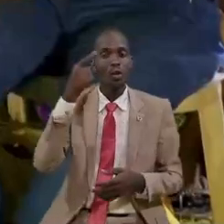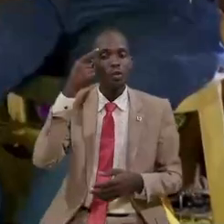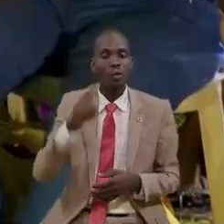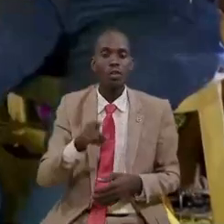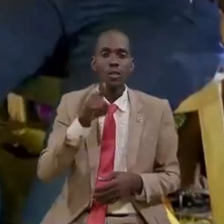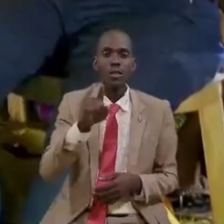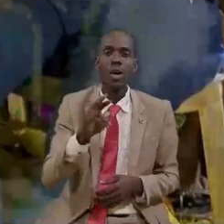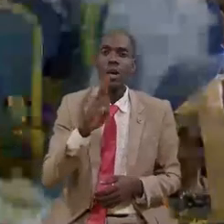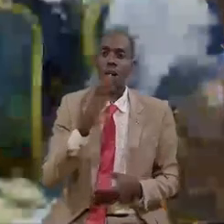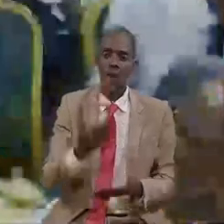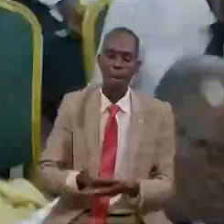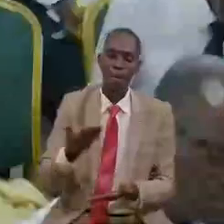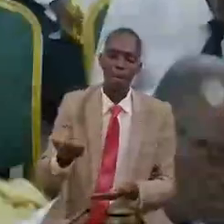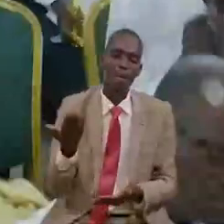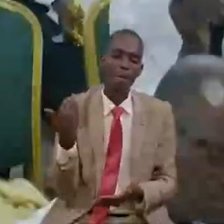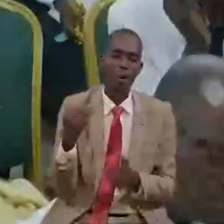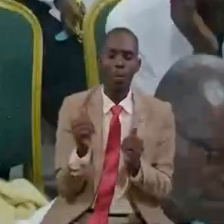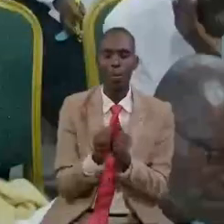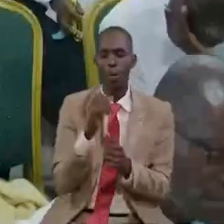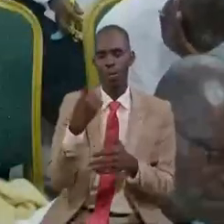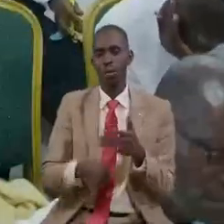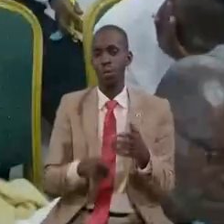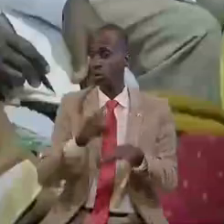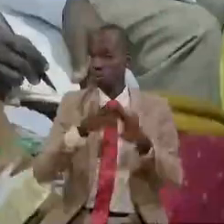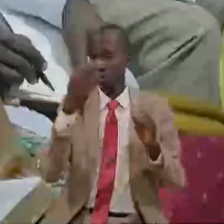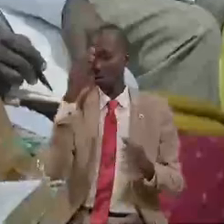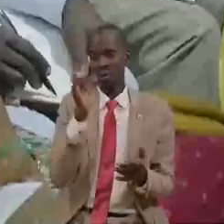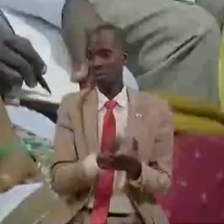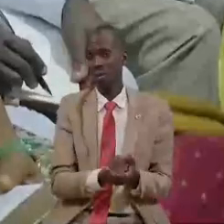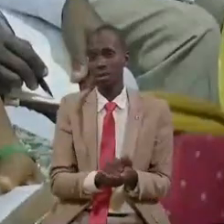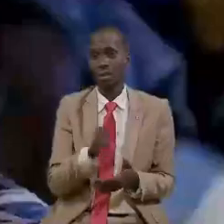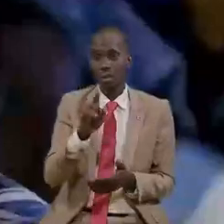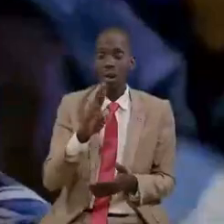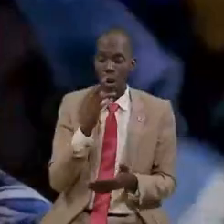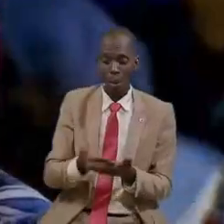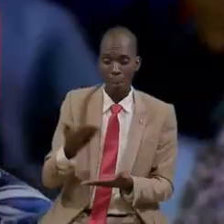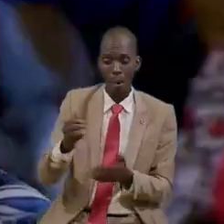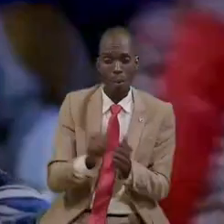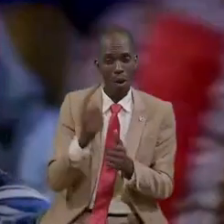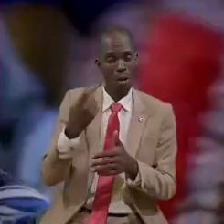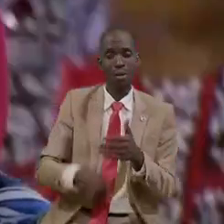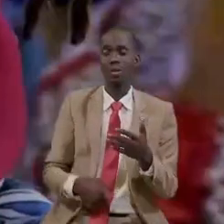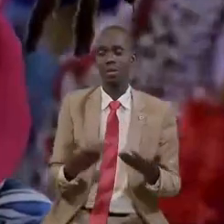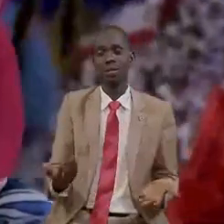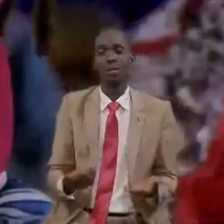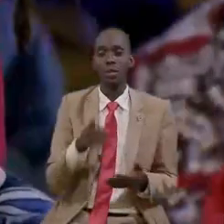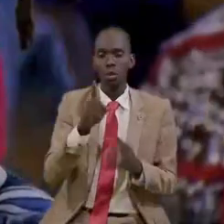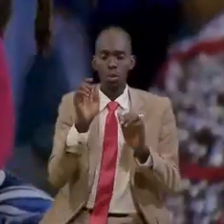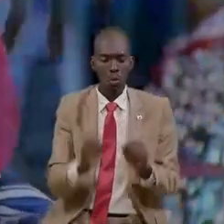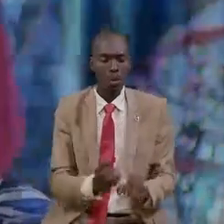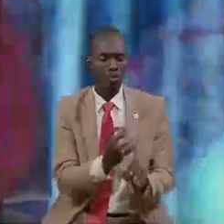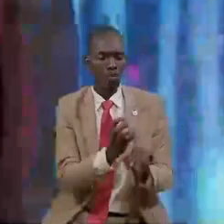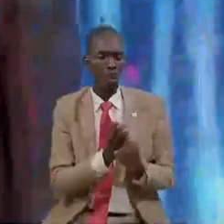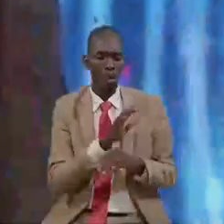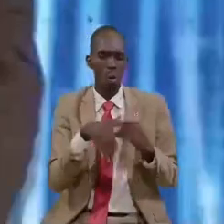car vous avez été rachetés à un grand prix. Vous ne savez pas ça? Car vous avez été rachetés à